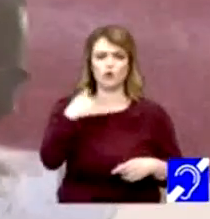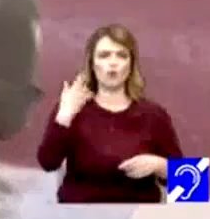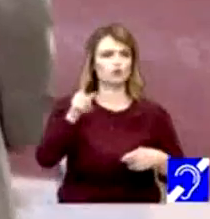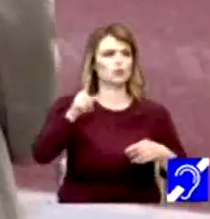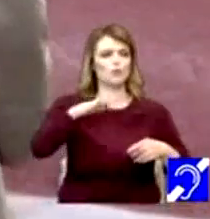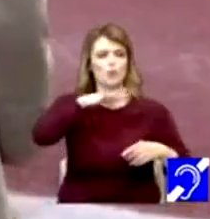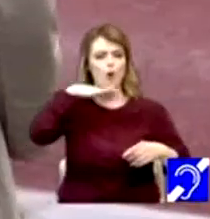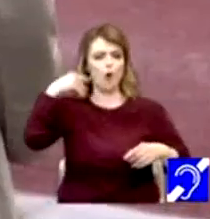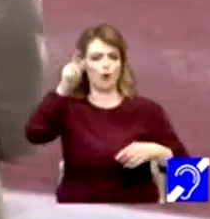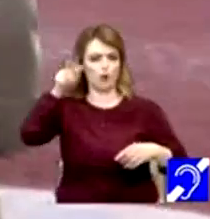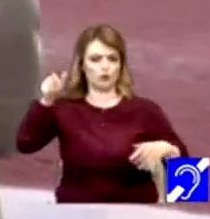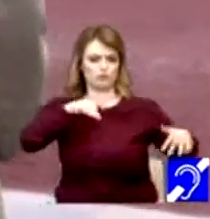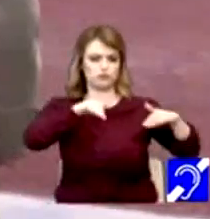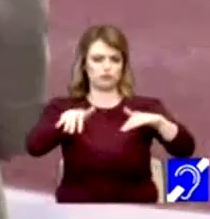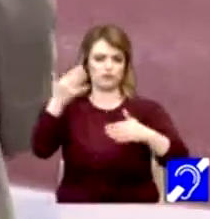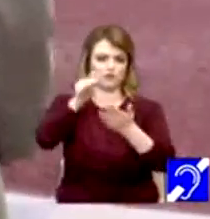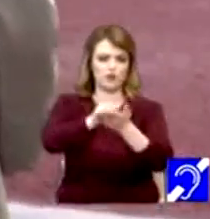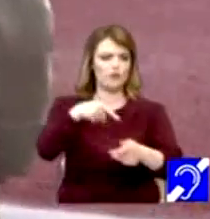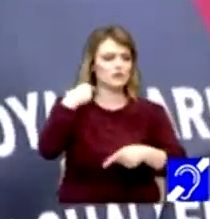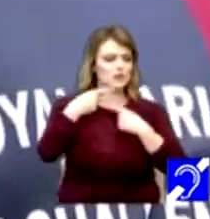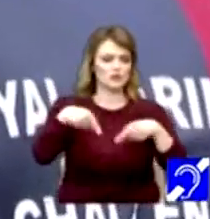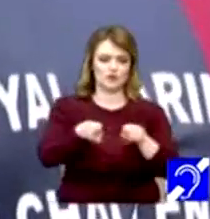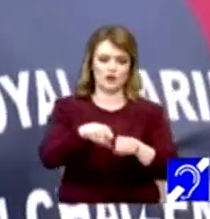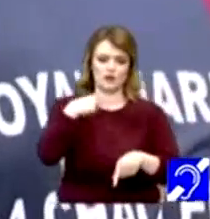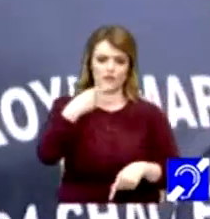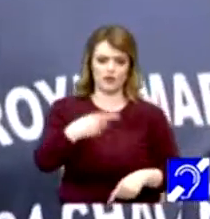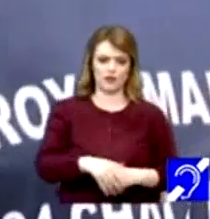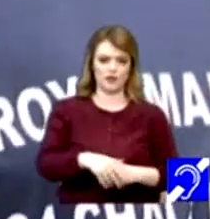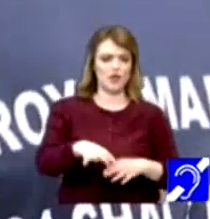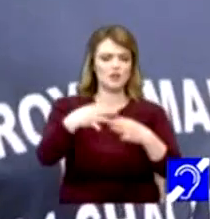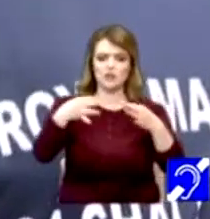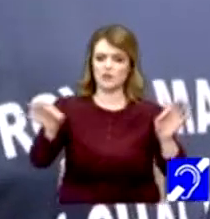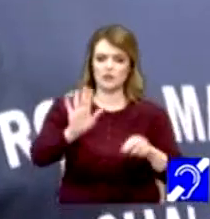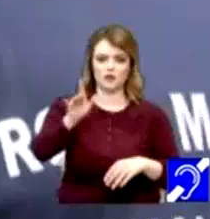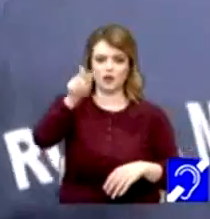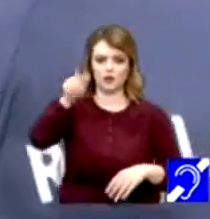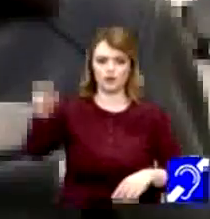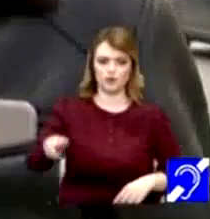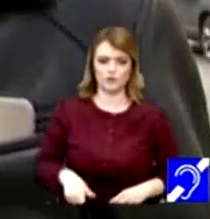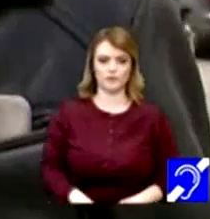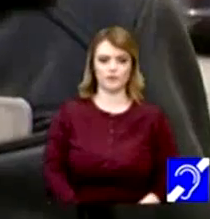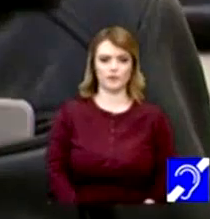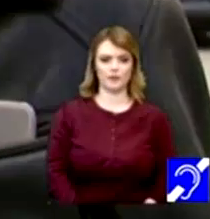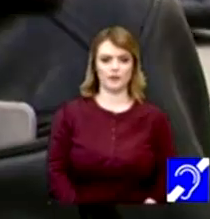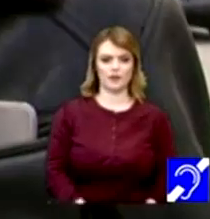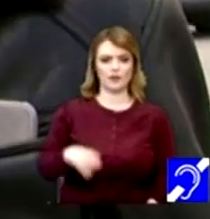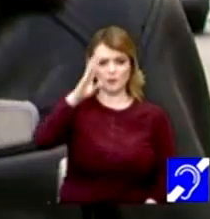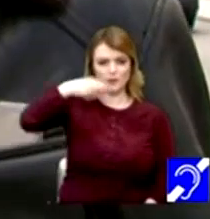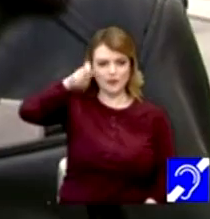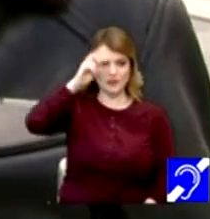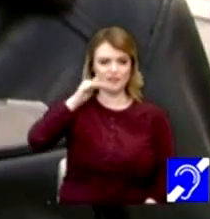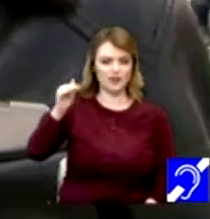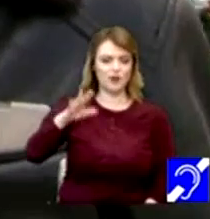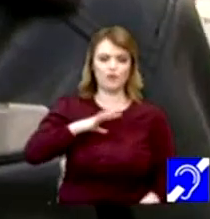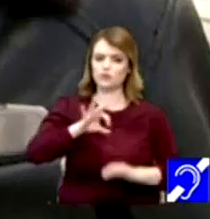zarvă. Nu vor fi funeralii de stat, publicul nu va avea acces. Slujba se va ține la capela St. George. Oh, the Prince Philip was